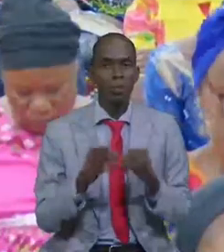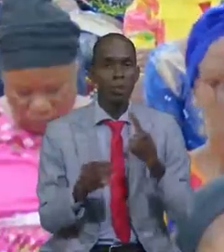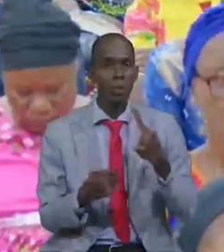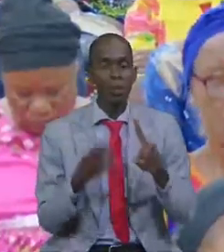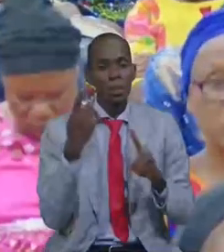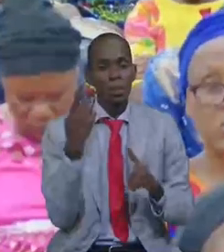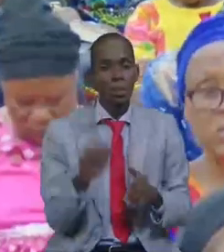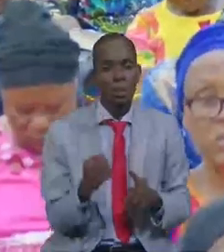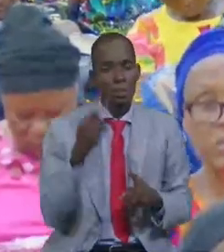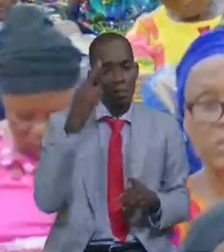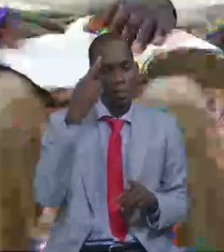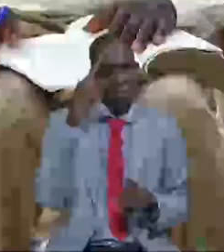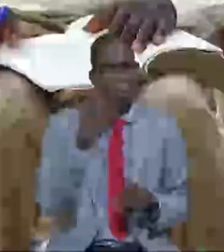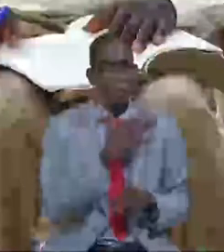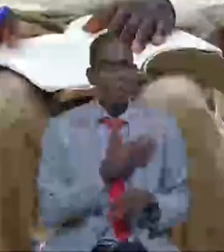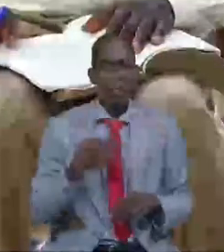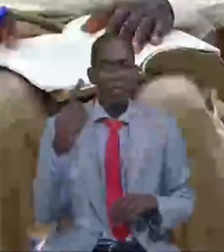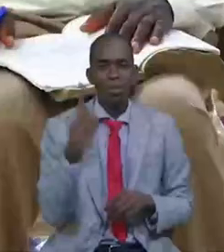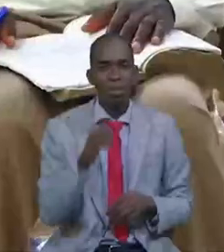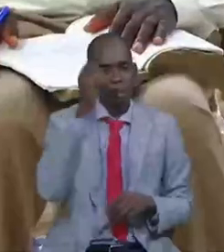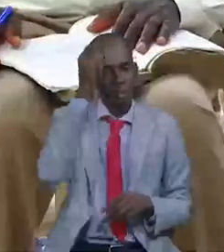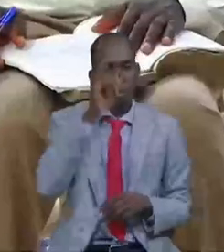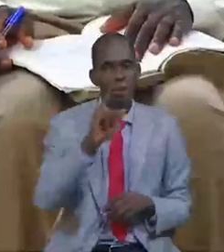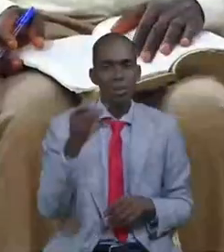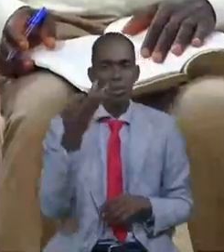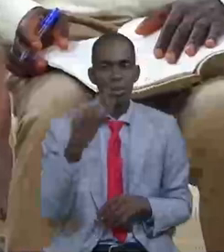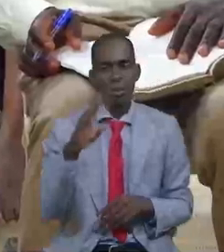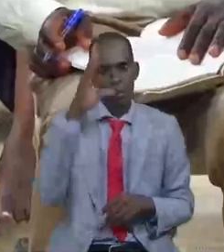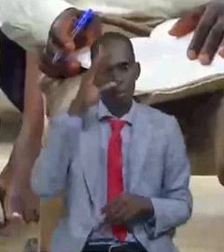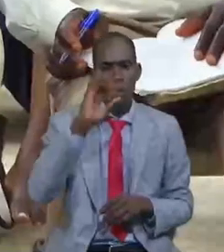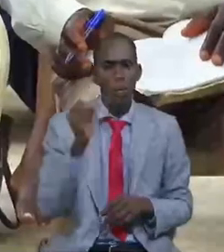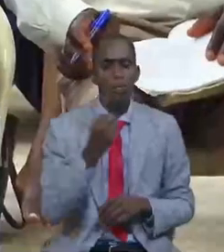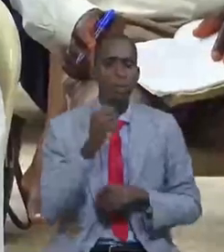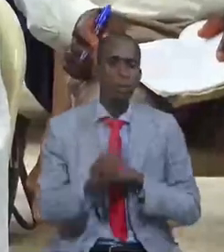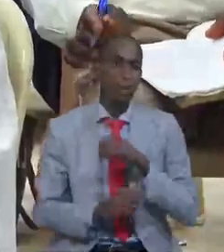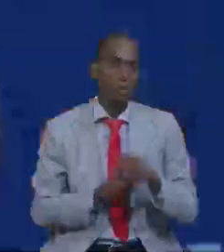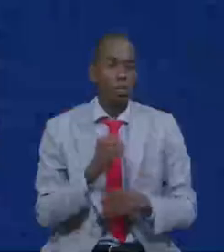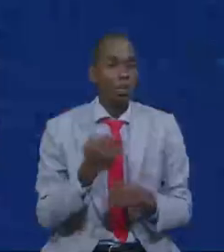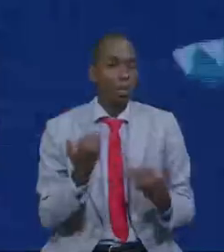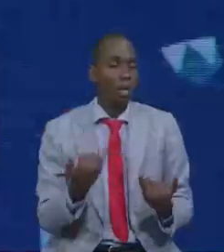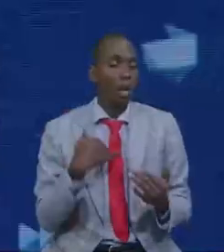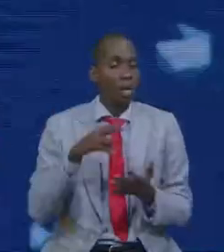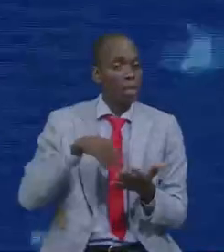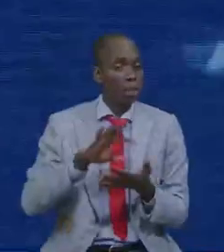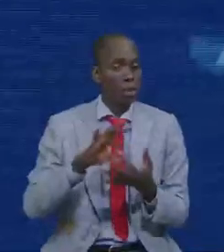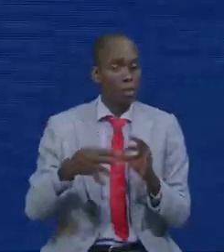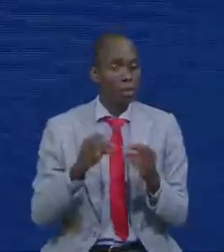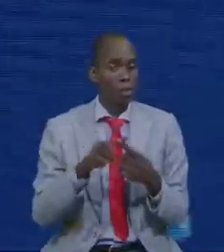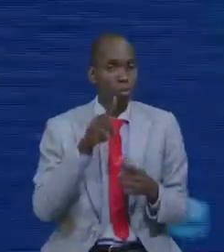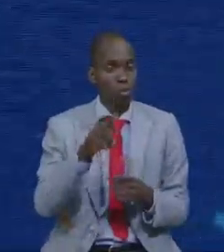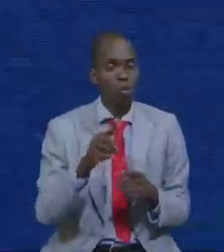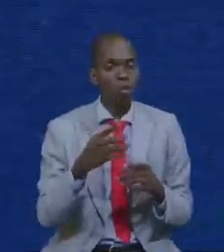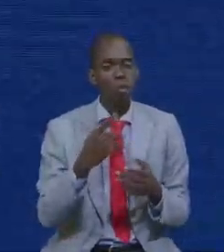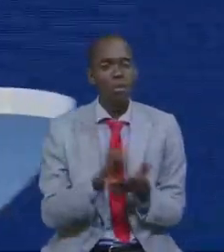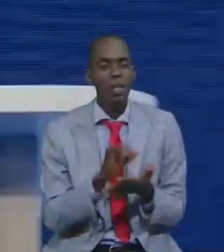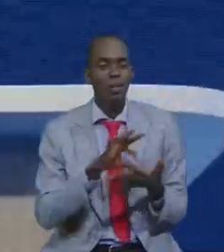la cause et la compréhension de la souffrance de l'homme. Je vous ai déjà lu l'histoire. L'histoire de comment